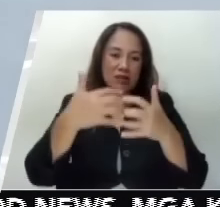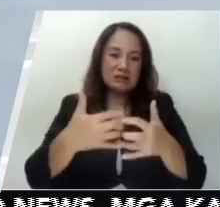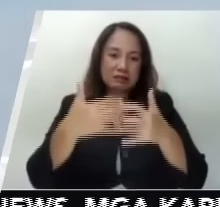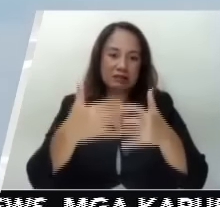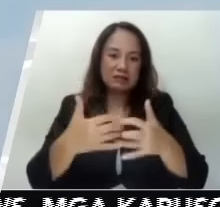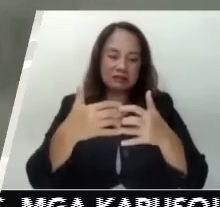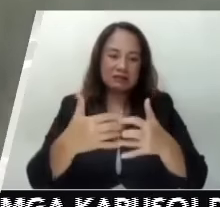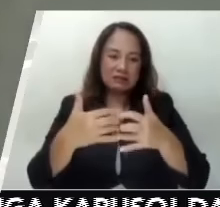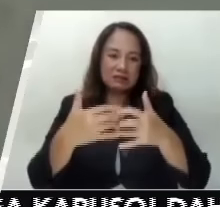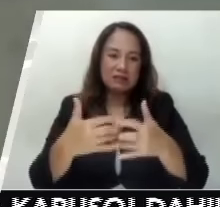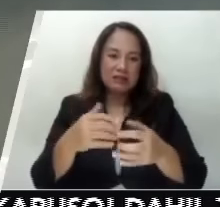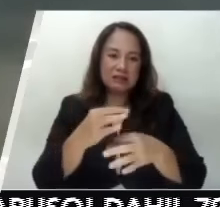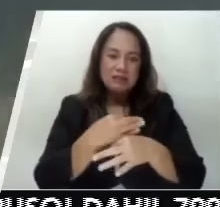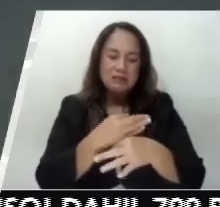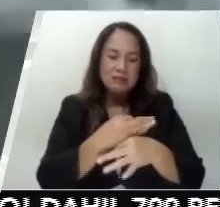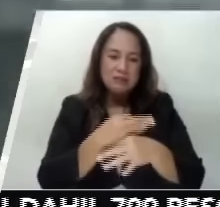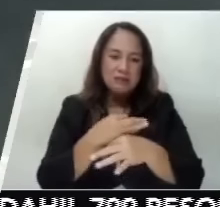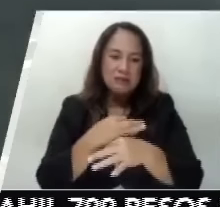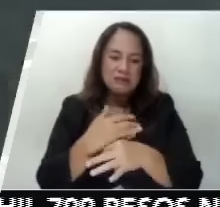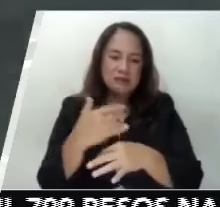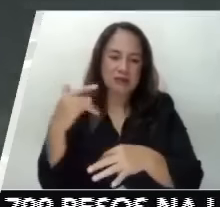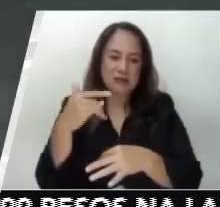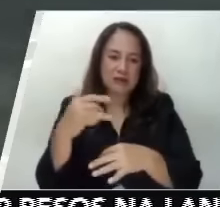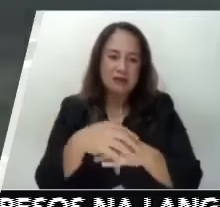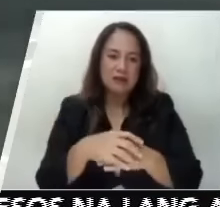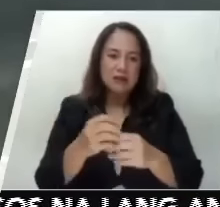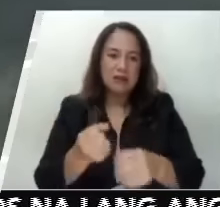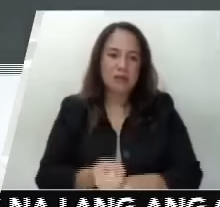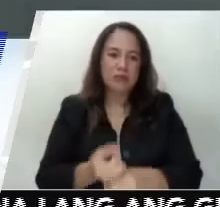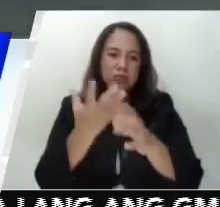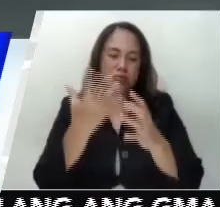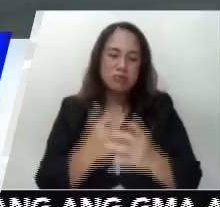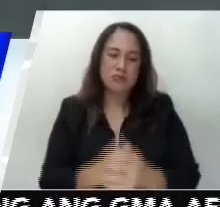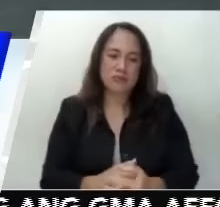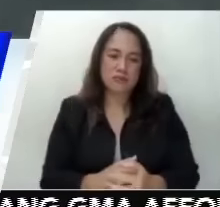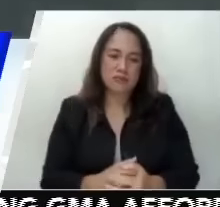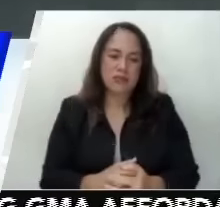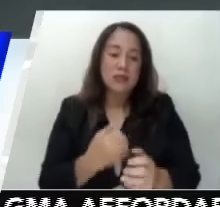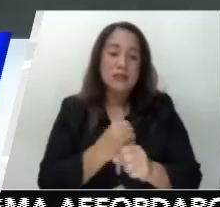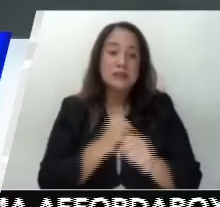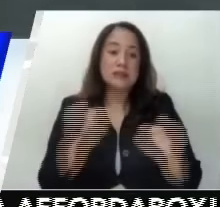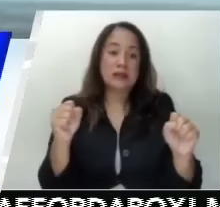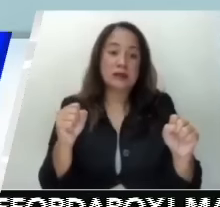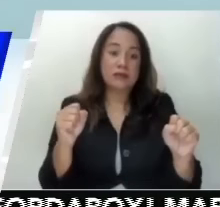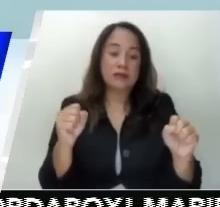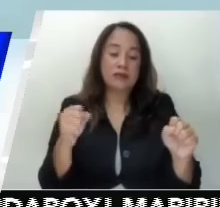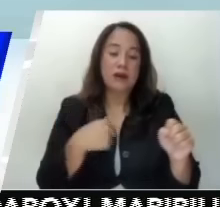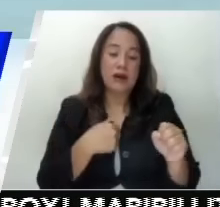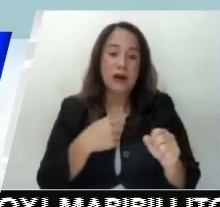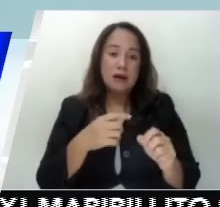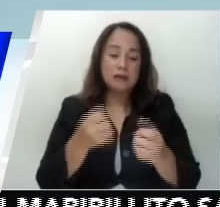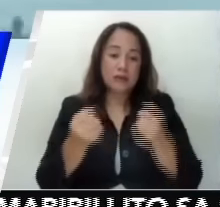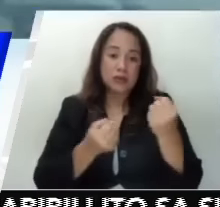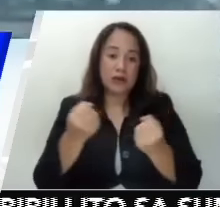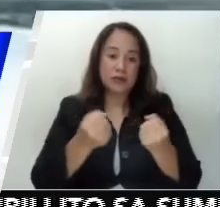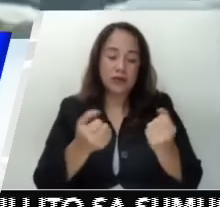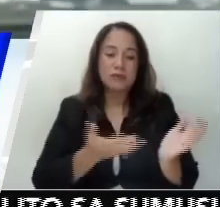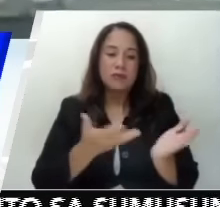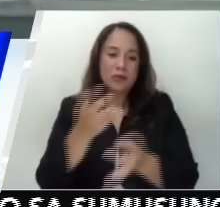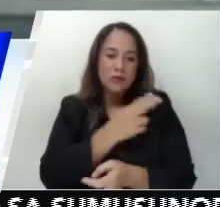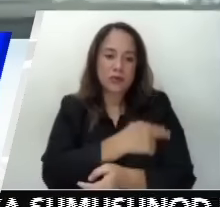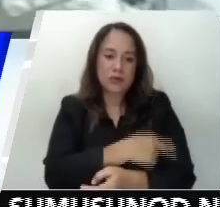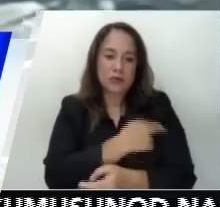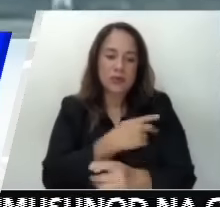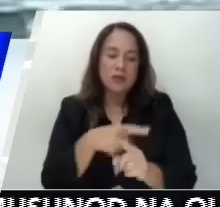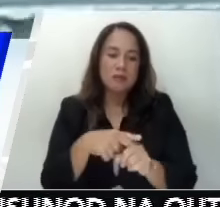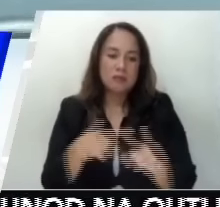sa tarmac ng airbase sa kasumabog. Ligtas na naka-eject ang piloto at dinala sa ospital, pero